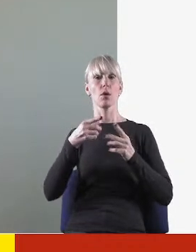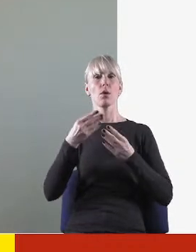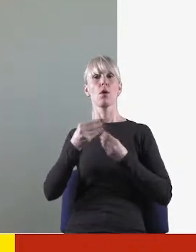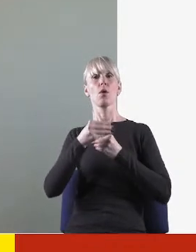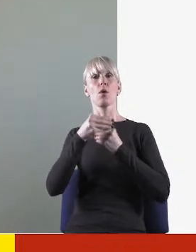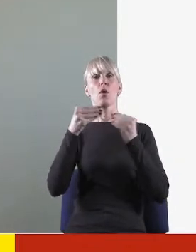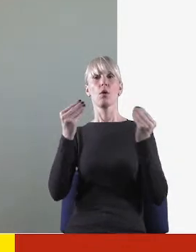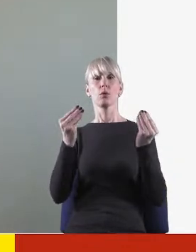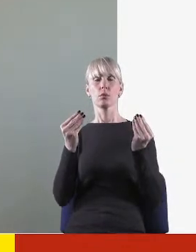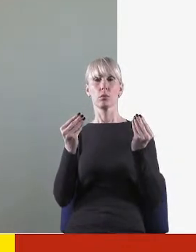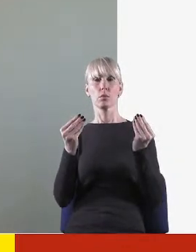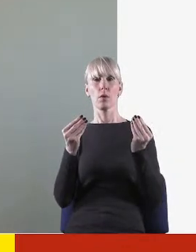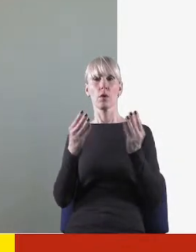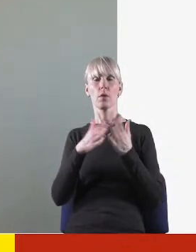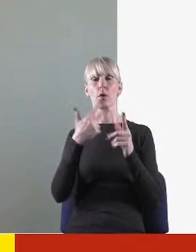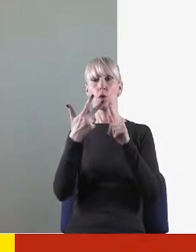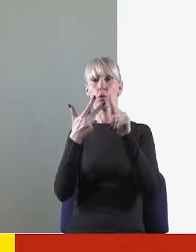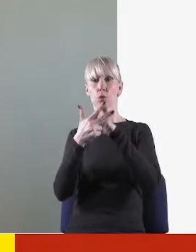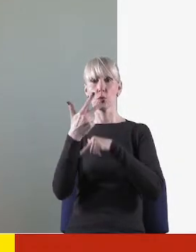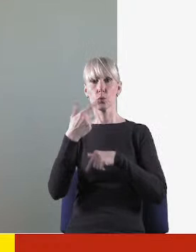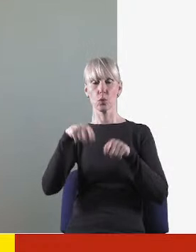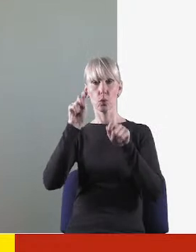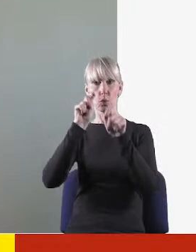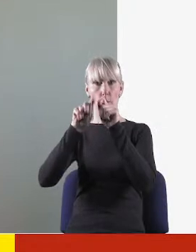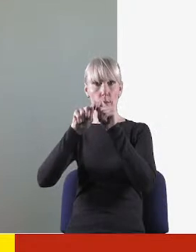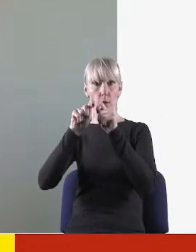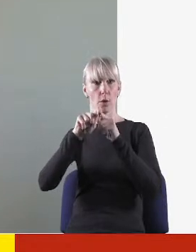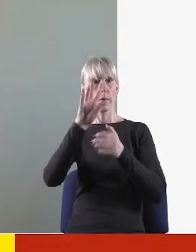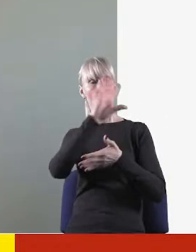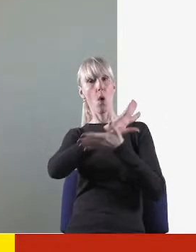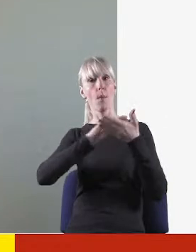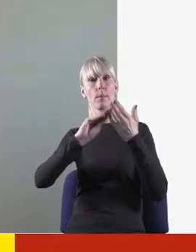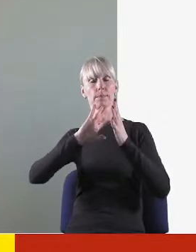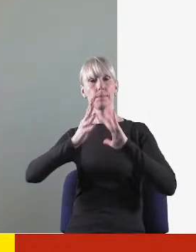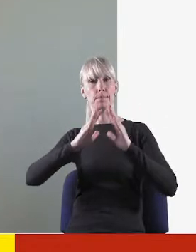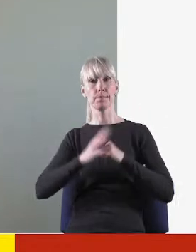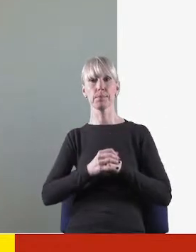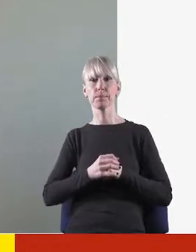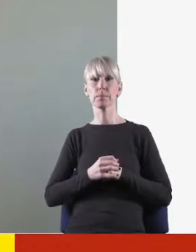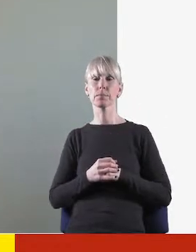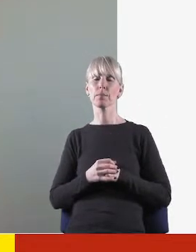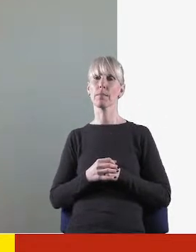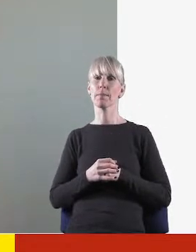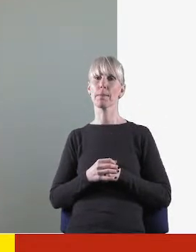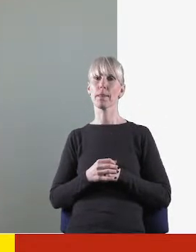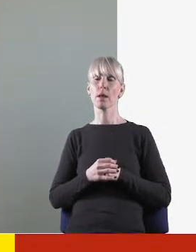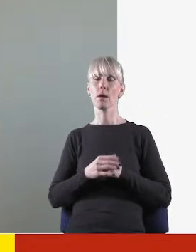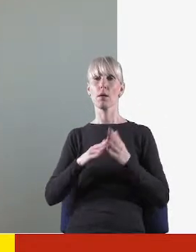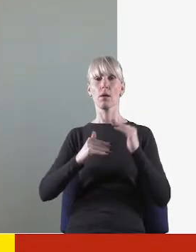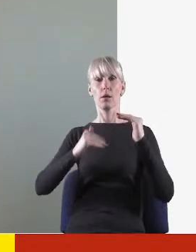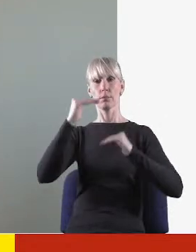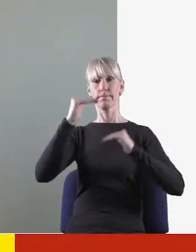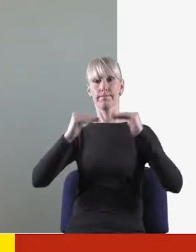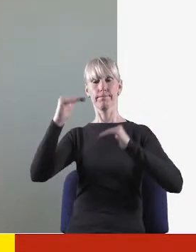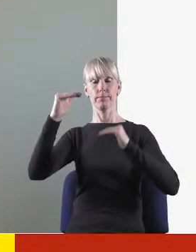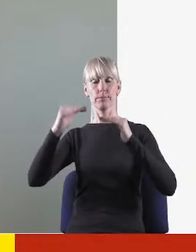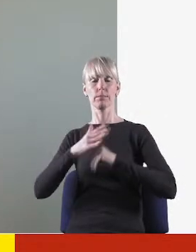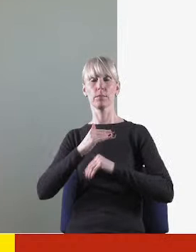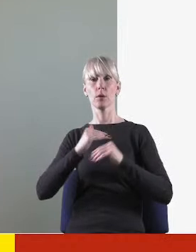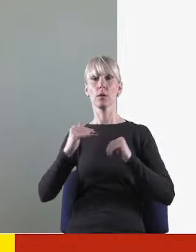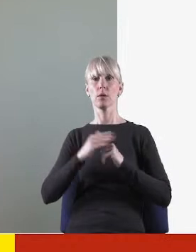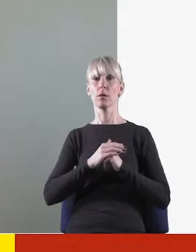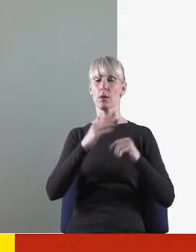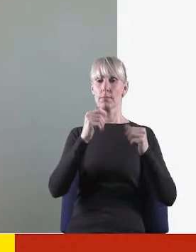tego trójstopniowego modelu opieki, a więc w 3 poziomach referencyjnych.